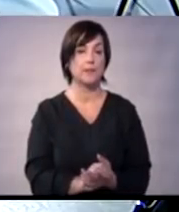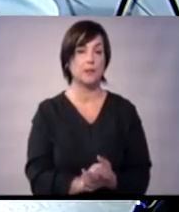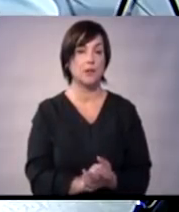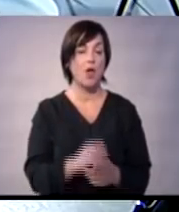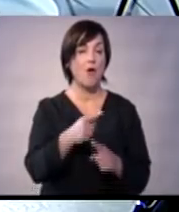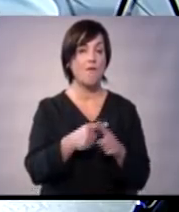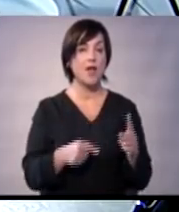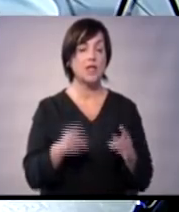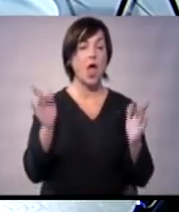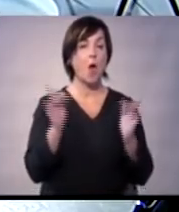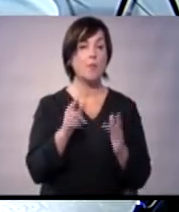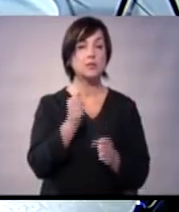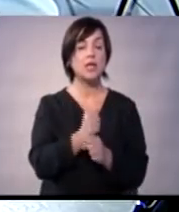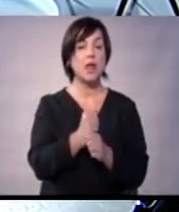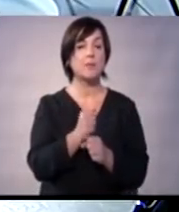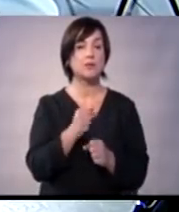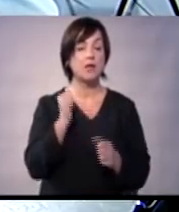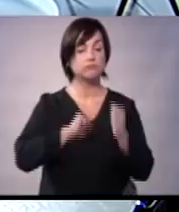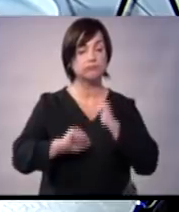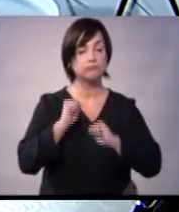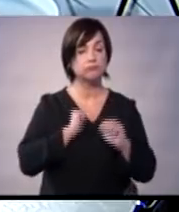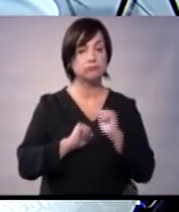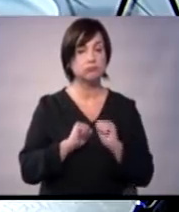во делот на опозиција и работам напорно по